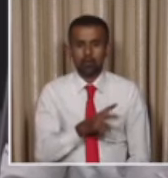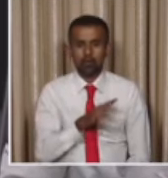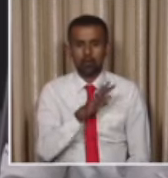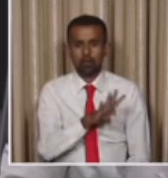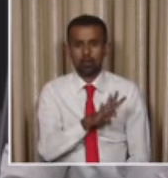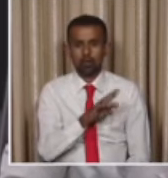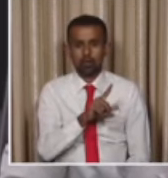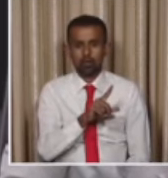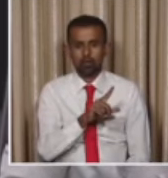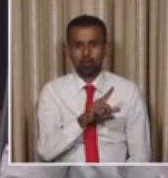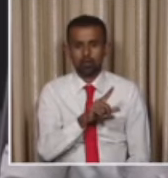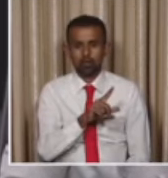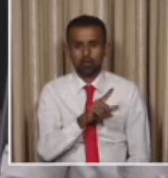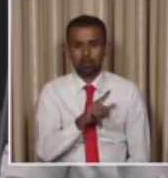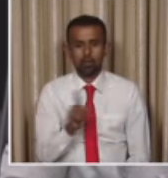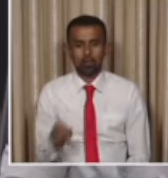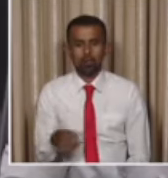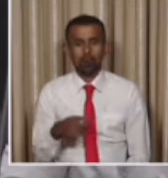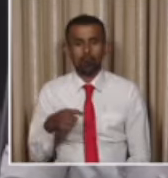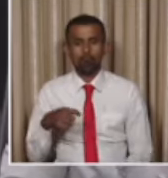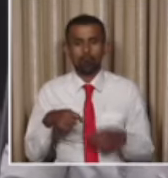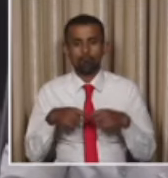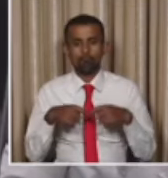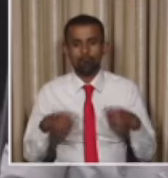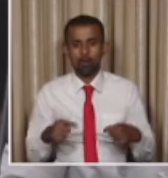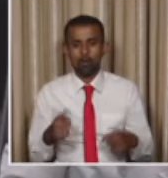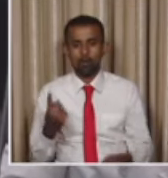847ක්. දවසකට වියදම් වෙලා තියෙනවා